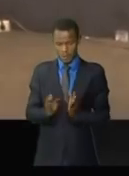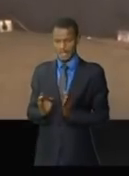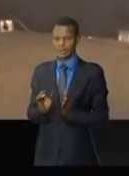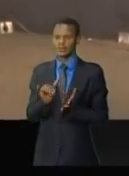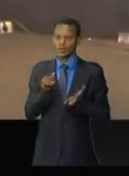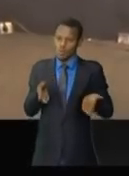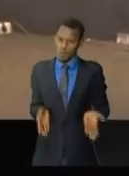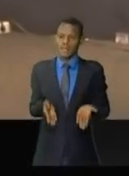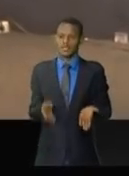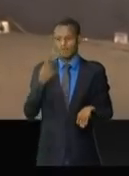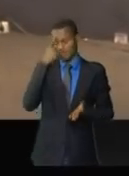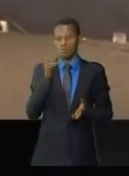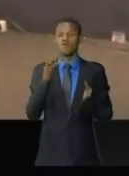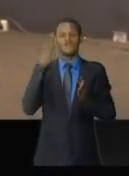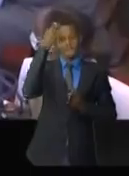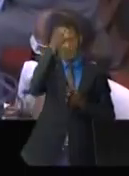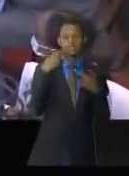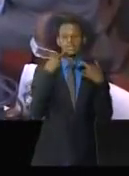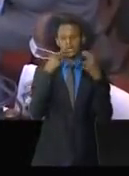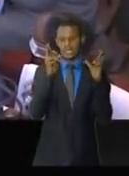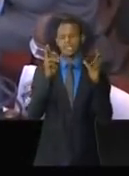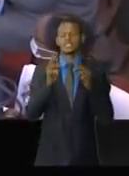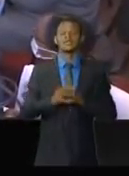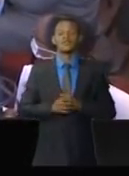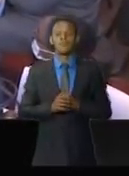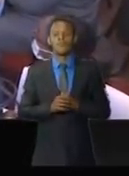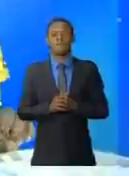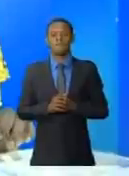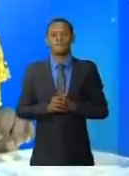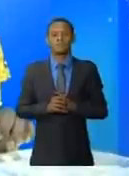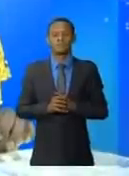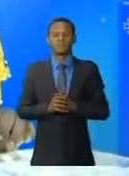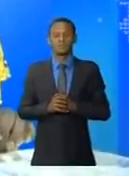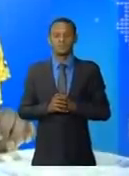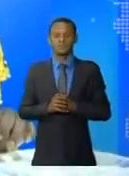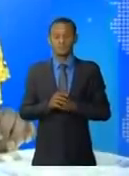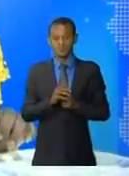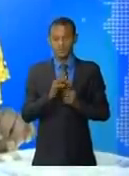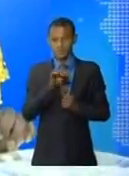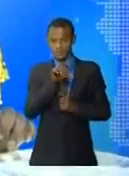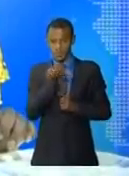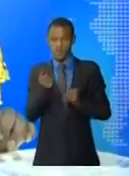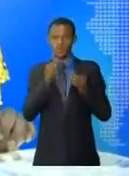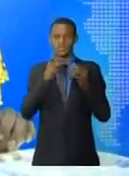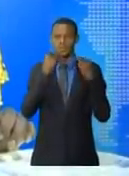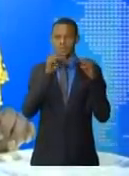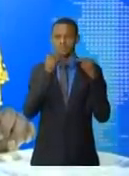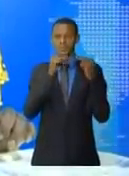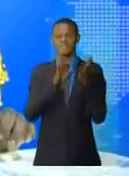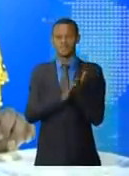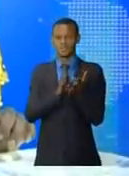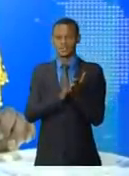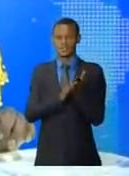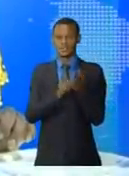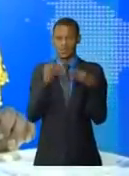consultant Moukwatos lors de son intervention. Un autre message de félicitations adressé au président